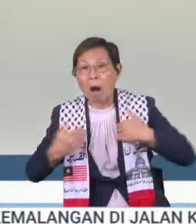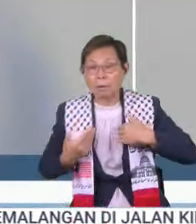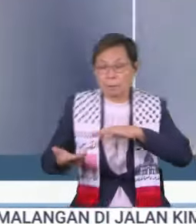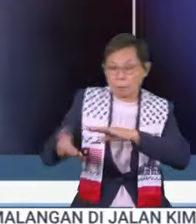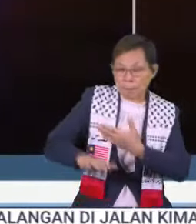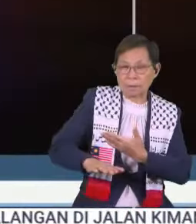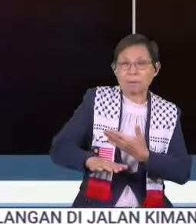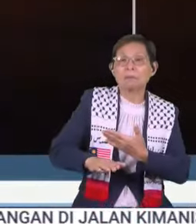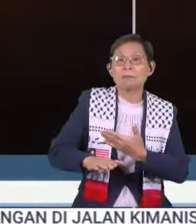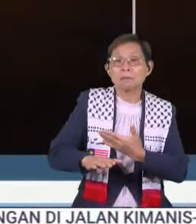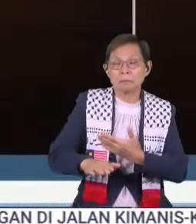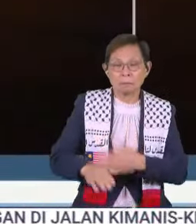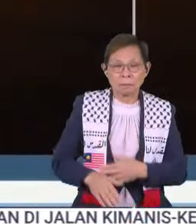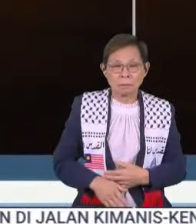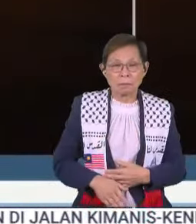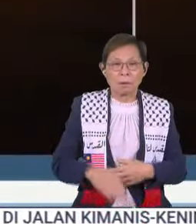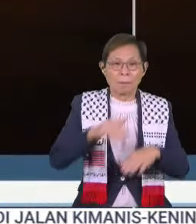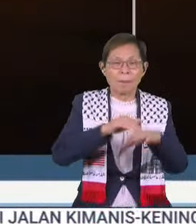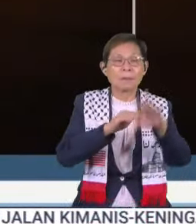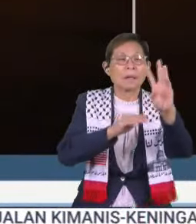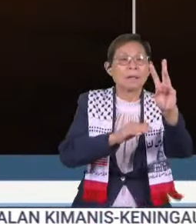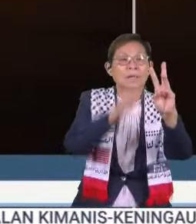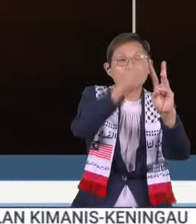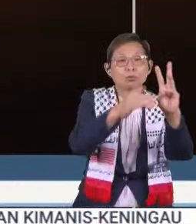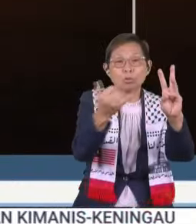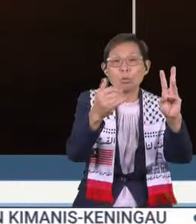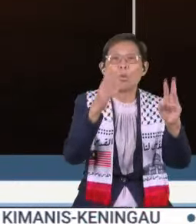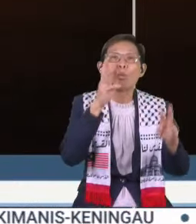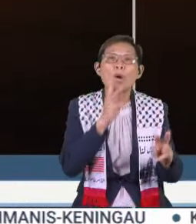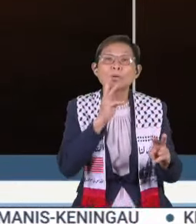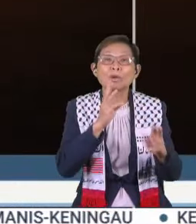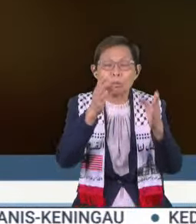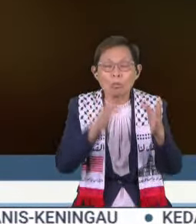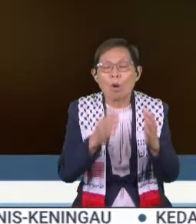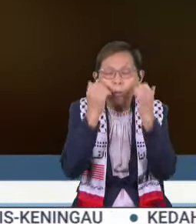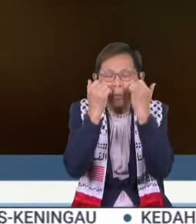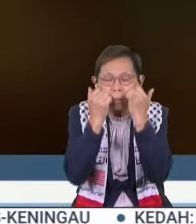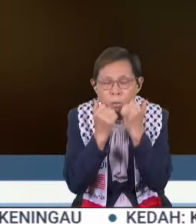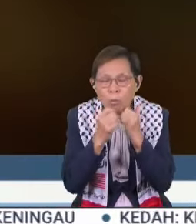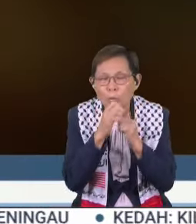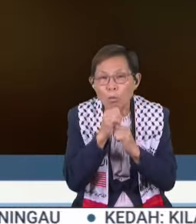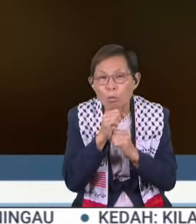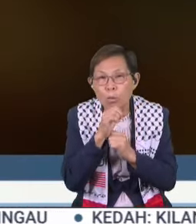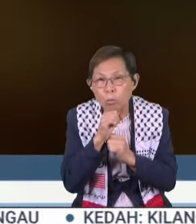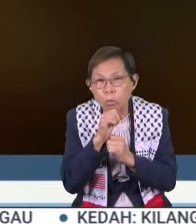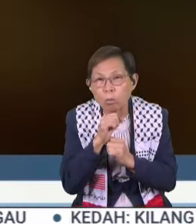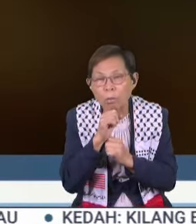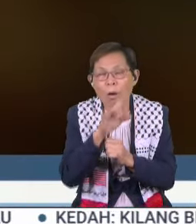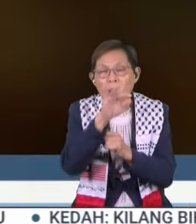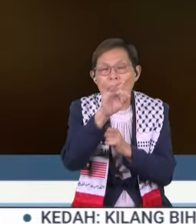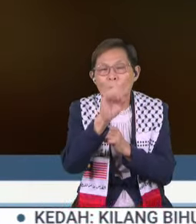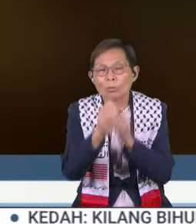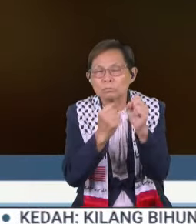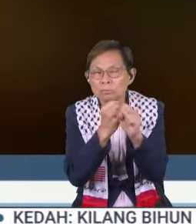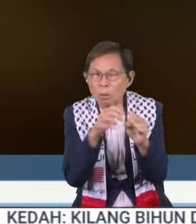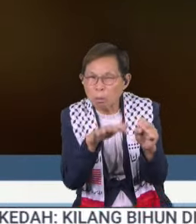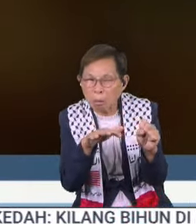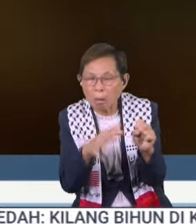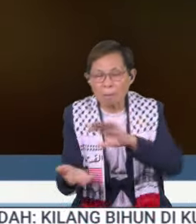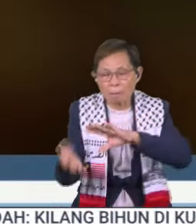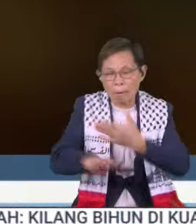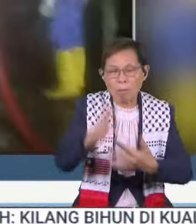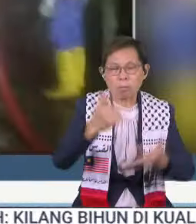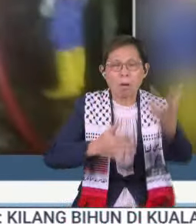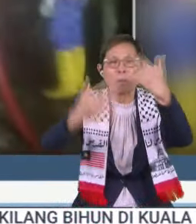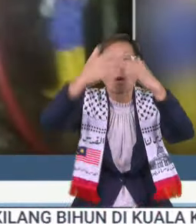nyawa penghuninya. Pada 6 Jun lalu, seorang wanita warga emas berusia dalam lingkungan 80-an maut